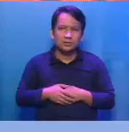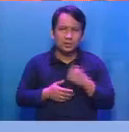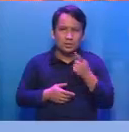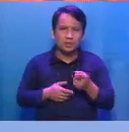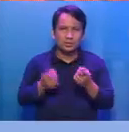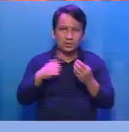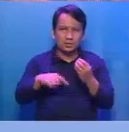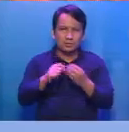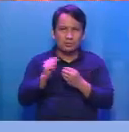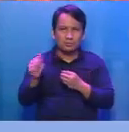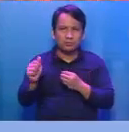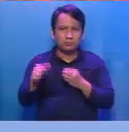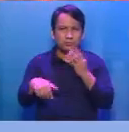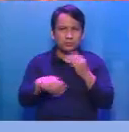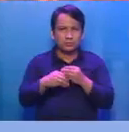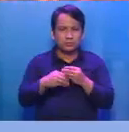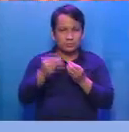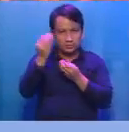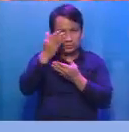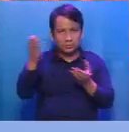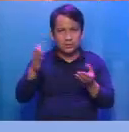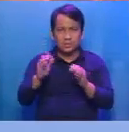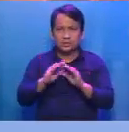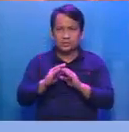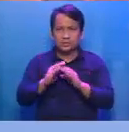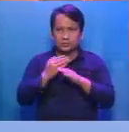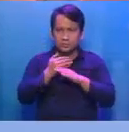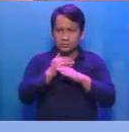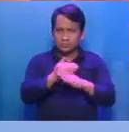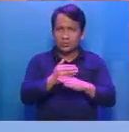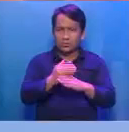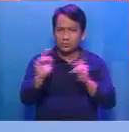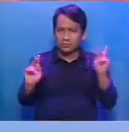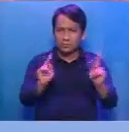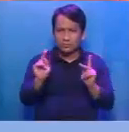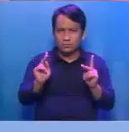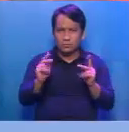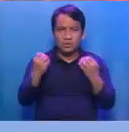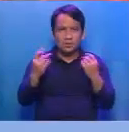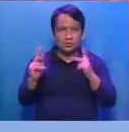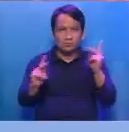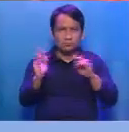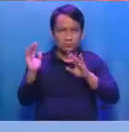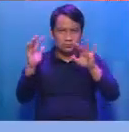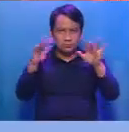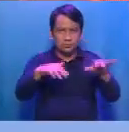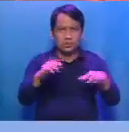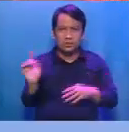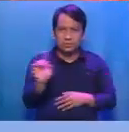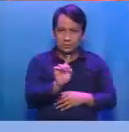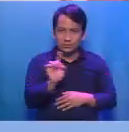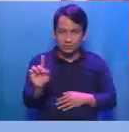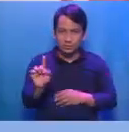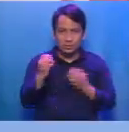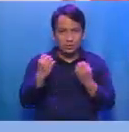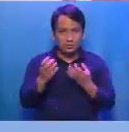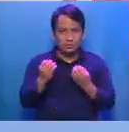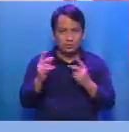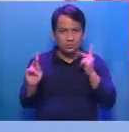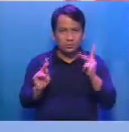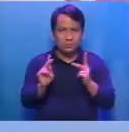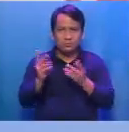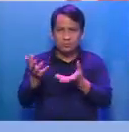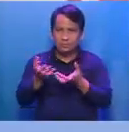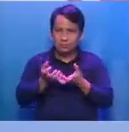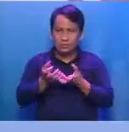Sa kabila ng paulit-ulit na paalala na iwasan ang matataong lugar, dinumog pa rin ang divisorya ng mga